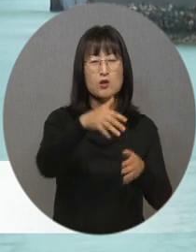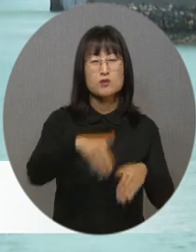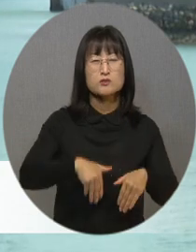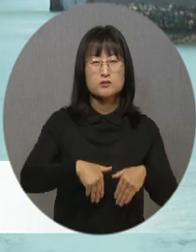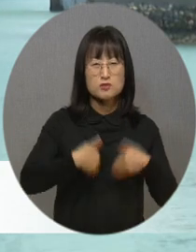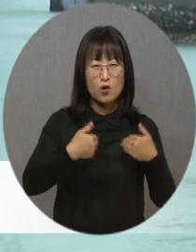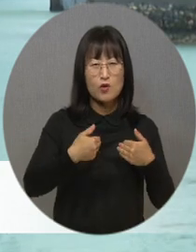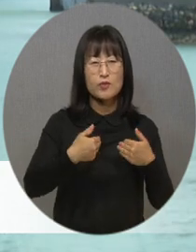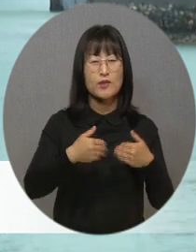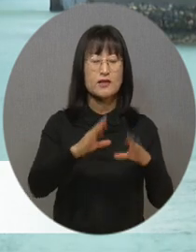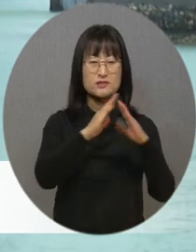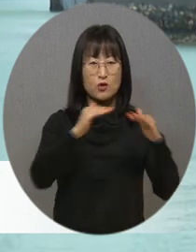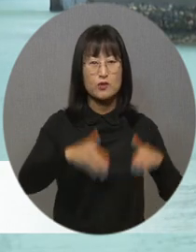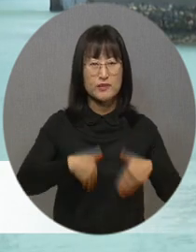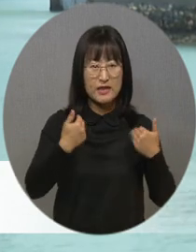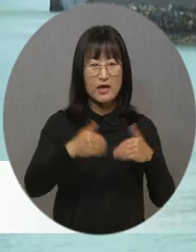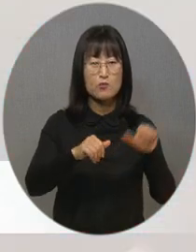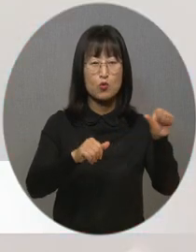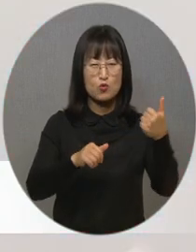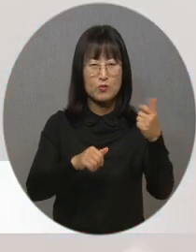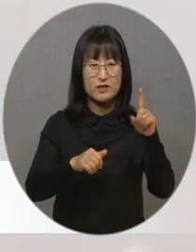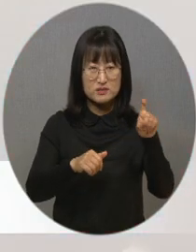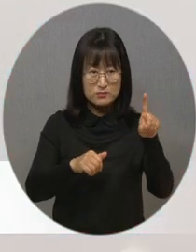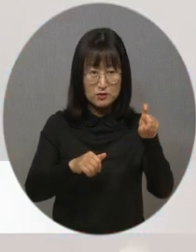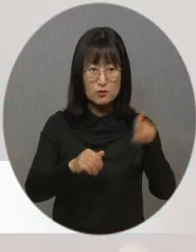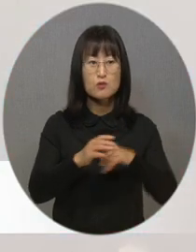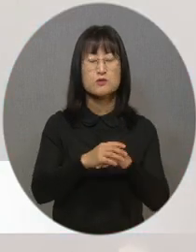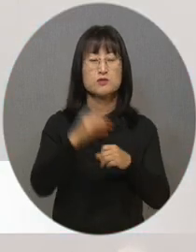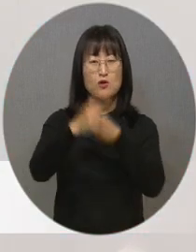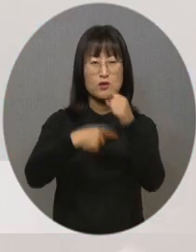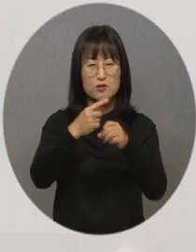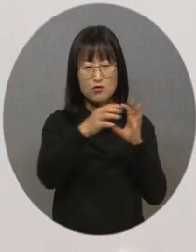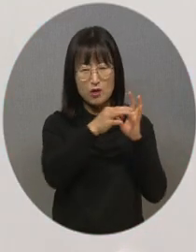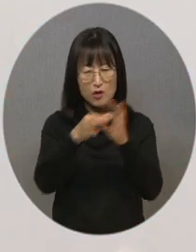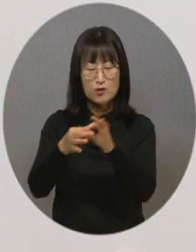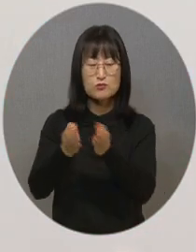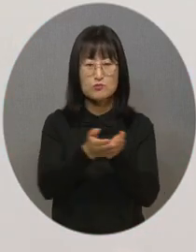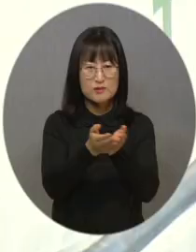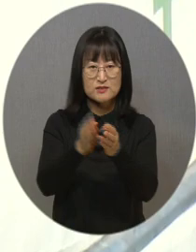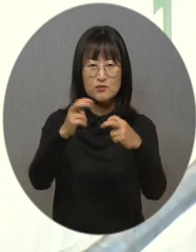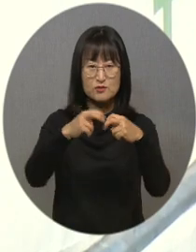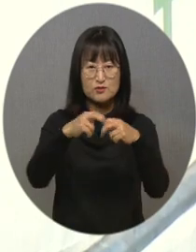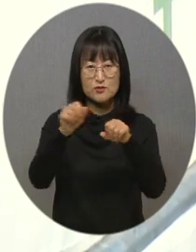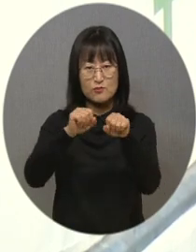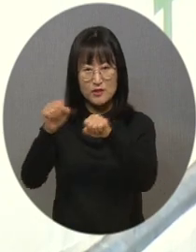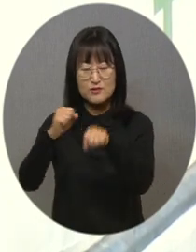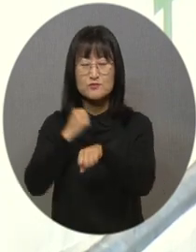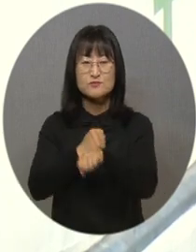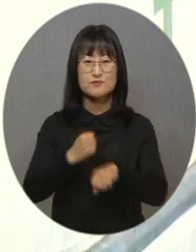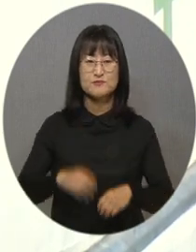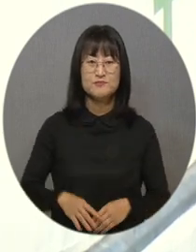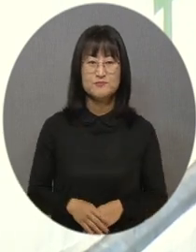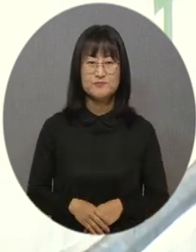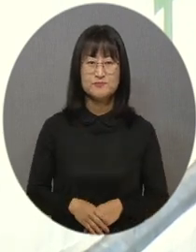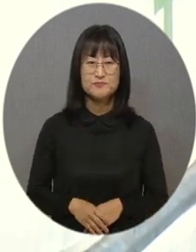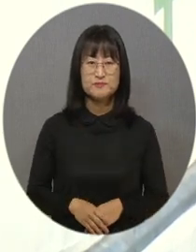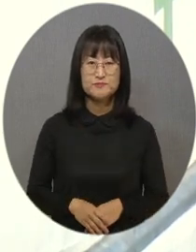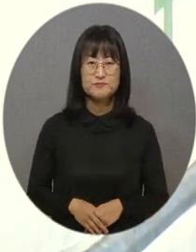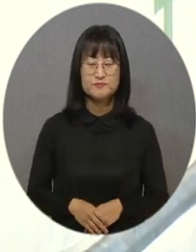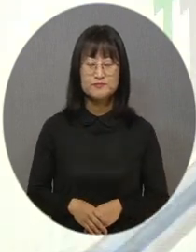연간 170일 이상 남해안을 돌며 진료 활동을 펼칠 예정입니다. 복지TV 뉴스